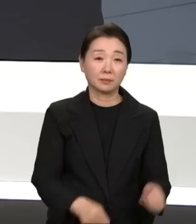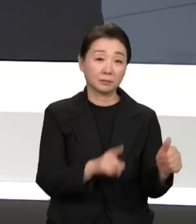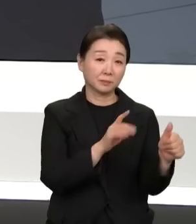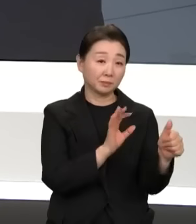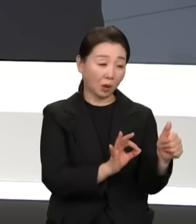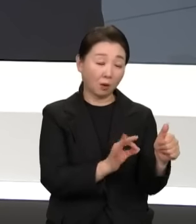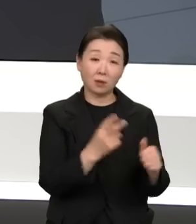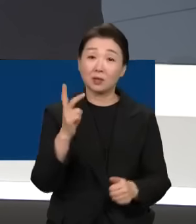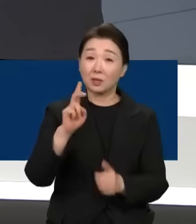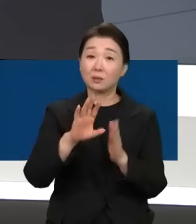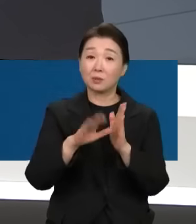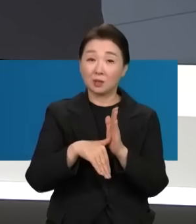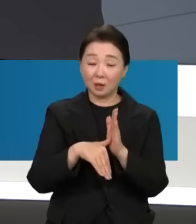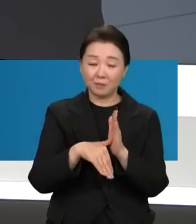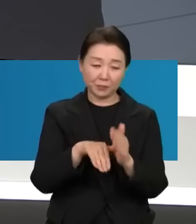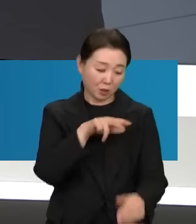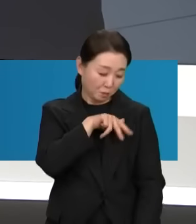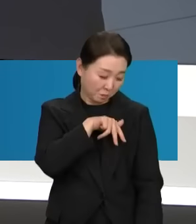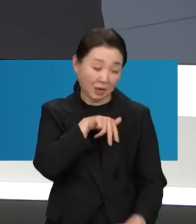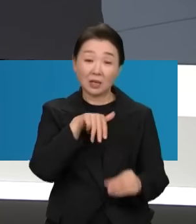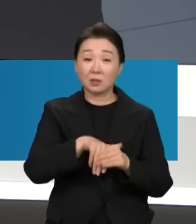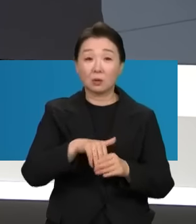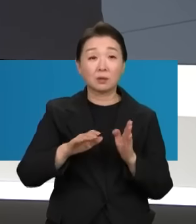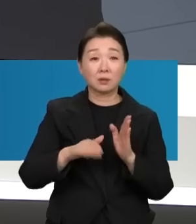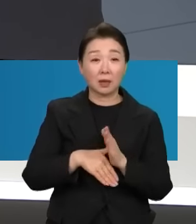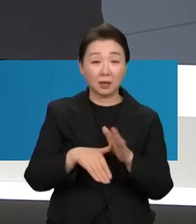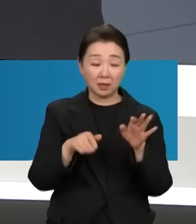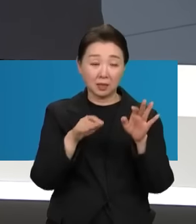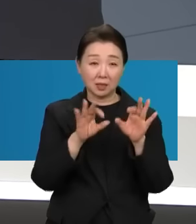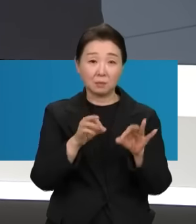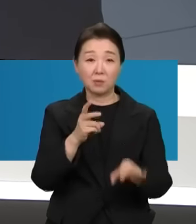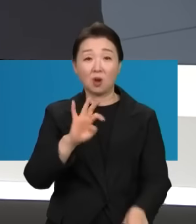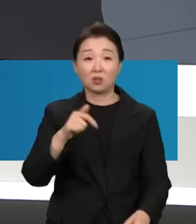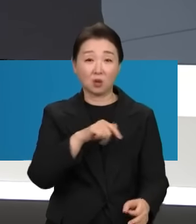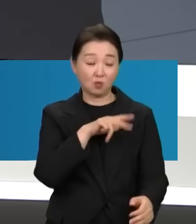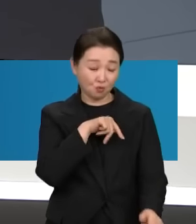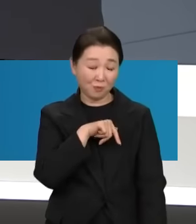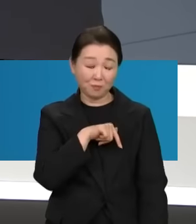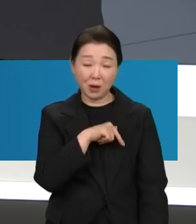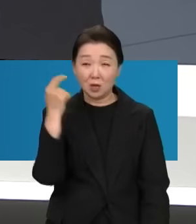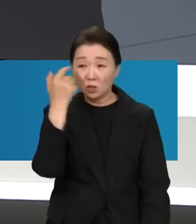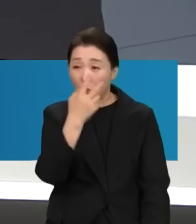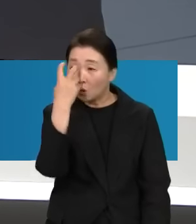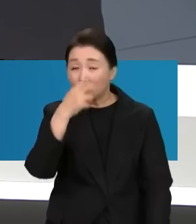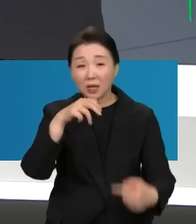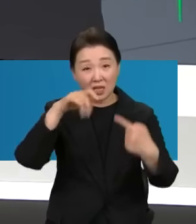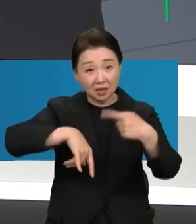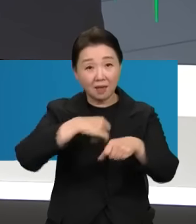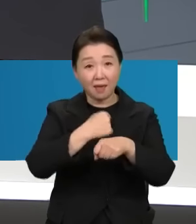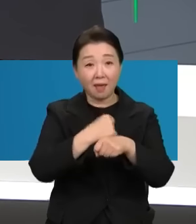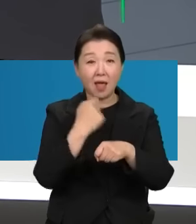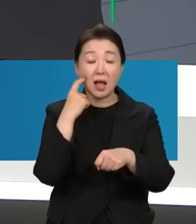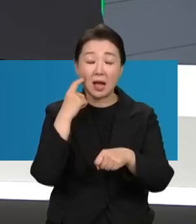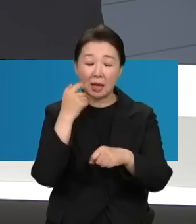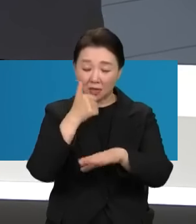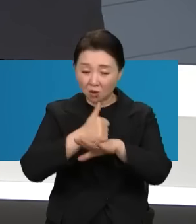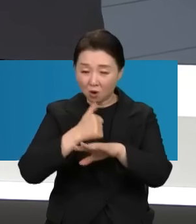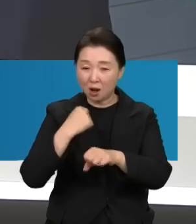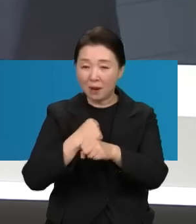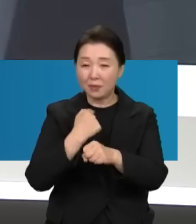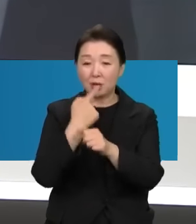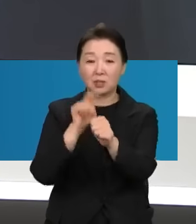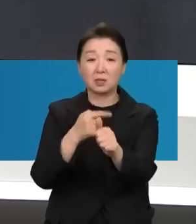명태균 씨가 2022년 보궐선거 때 김영선 전 의원이 여론조사 1위하도록 가짜 조사 결과를 만들라고